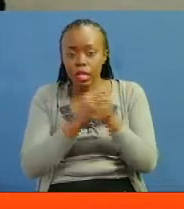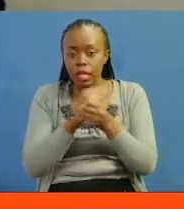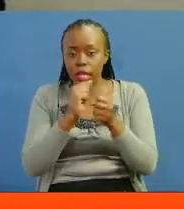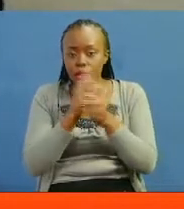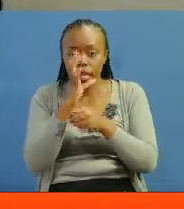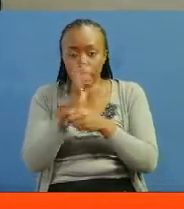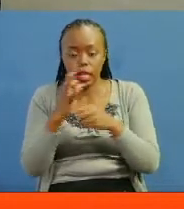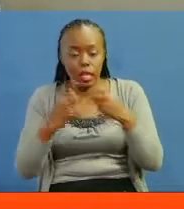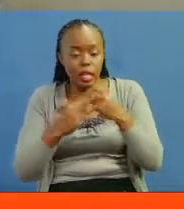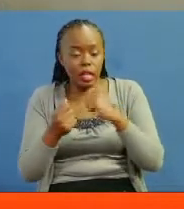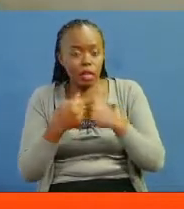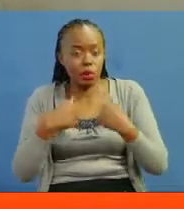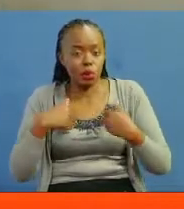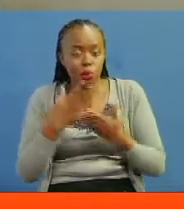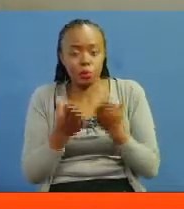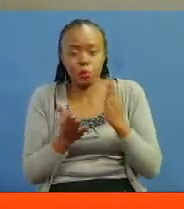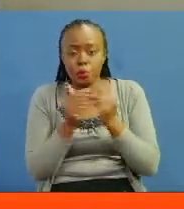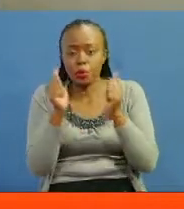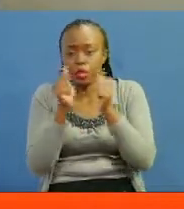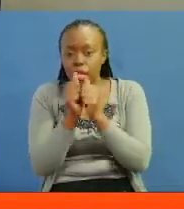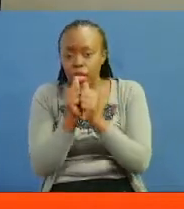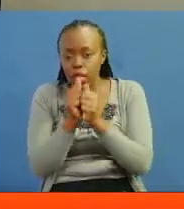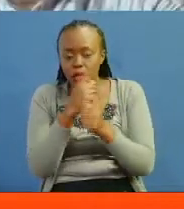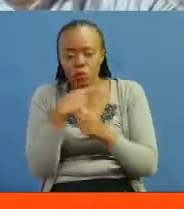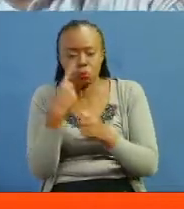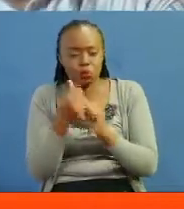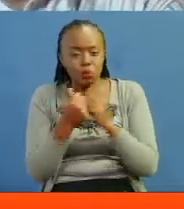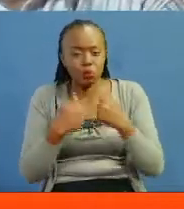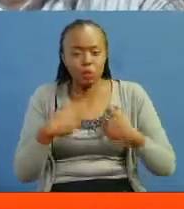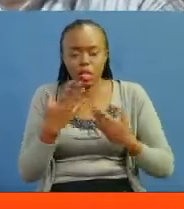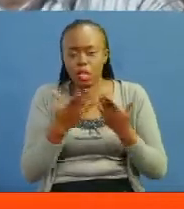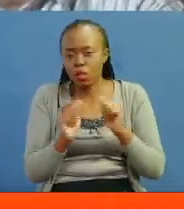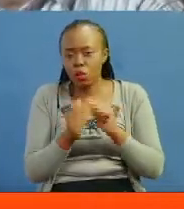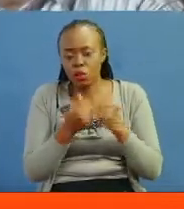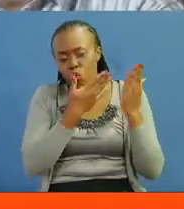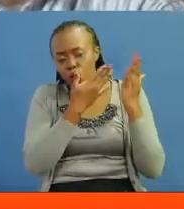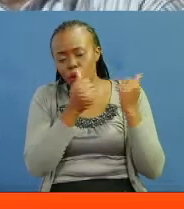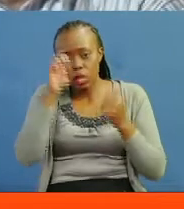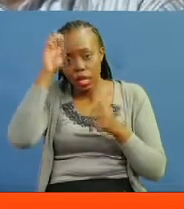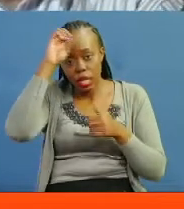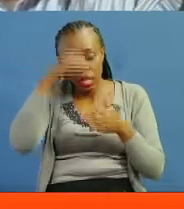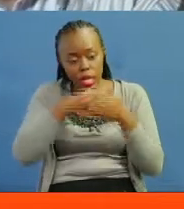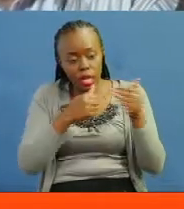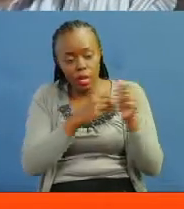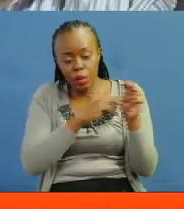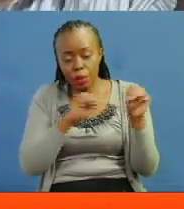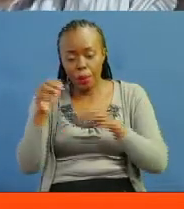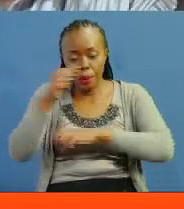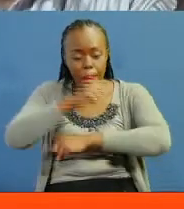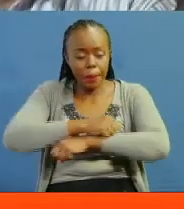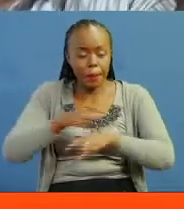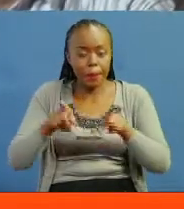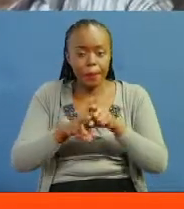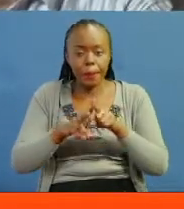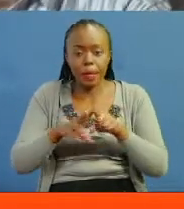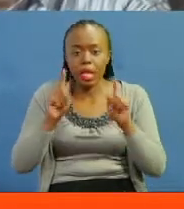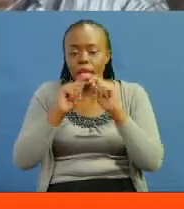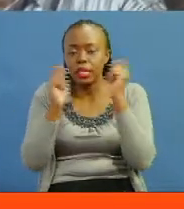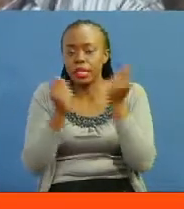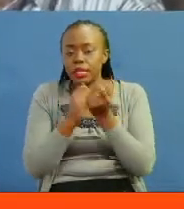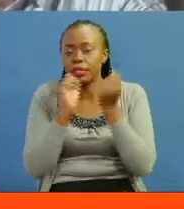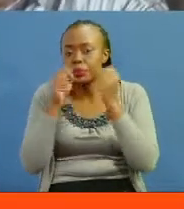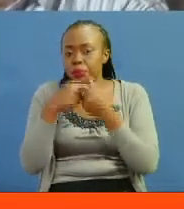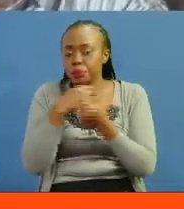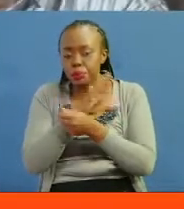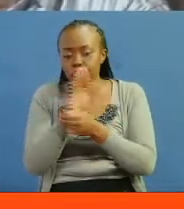na mwenye umri wa miaka 10 tu. Dama anayethamini elimu licha ya kutoenda shule alilemewa kumlipia karo